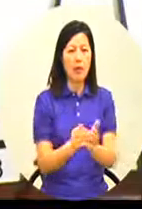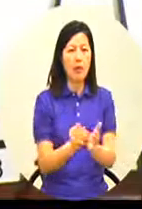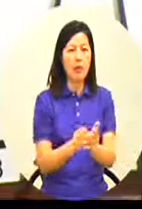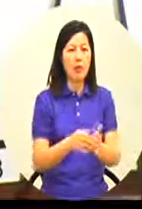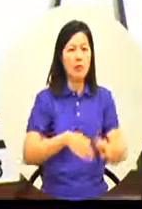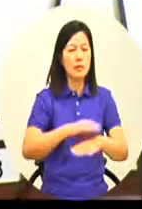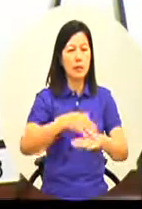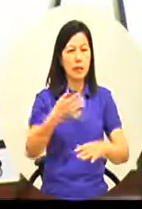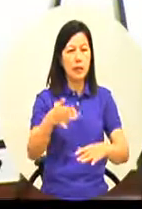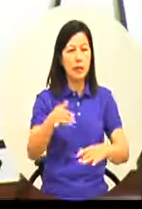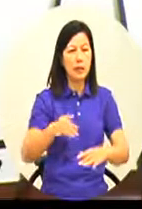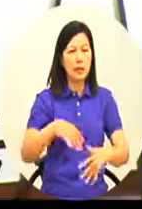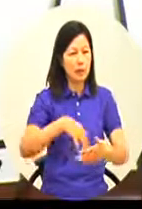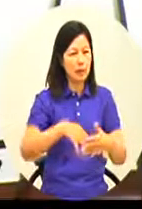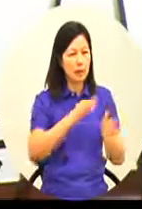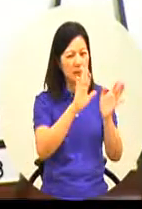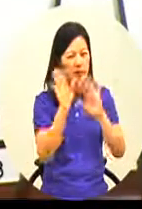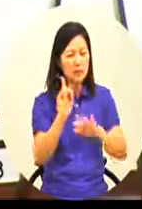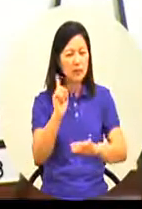原因可能跟